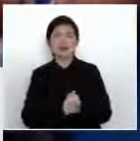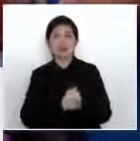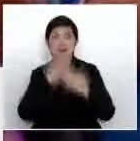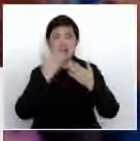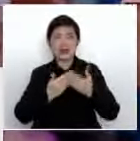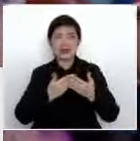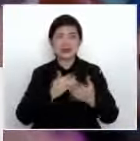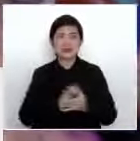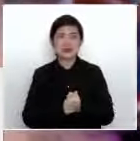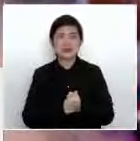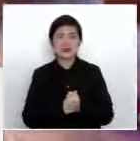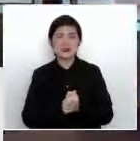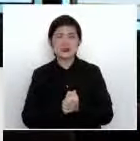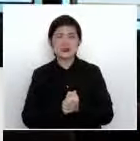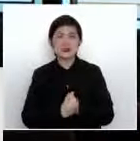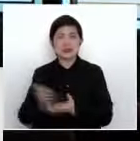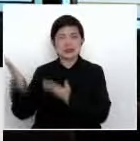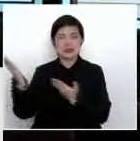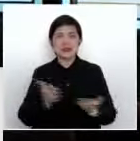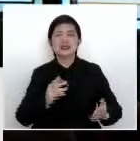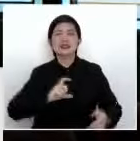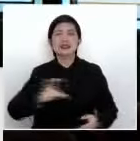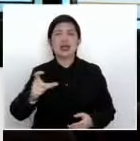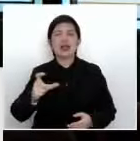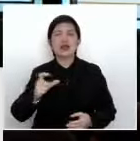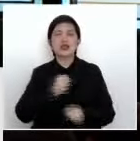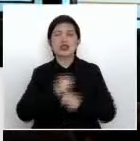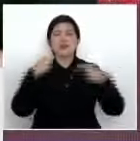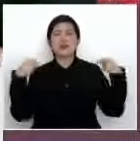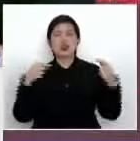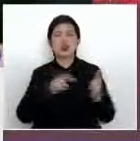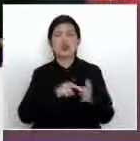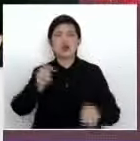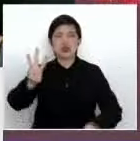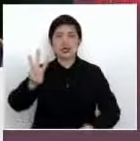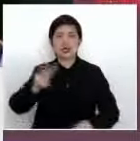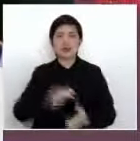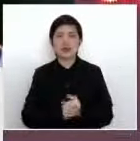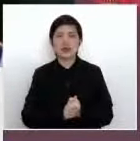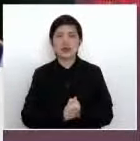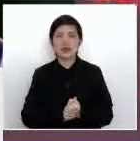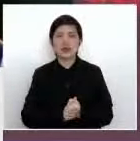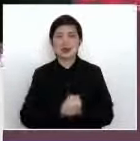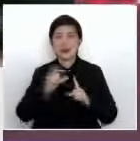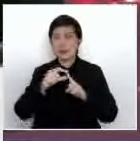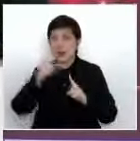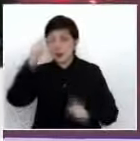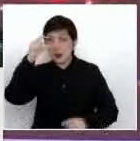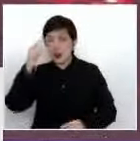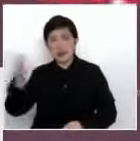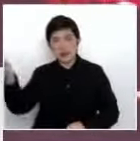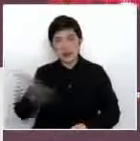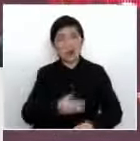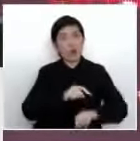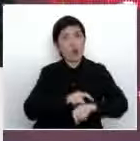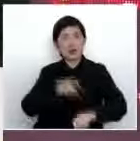kasih Selanjutnya kami persilakan calon gubernur nomor urut 3 Bapak Pramono Anung untuk menanggapi Bapak waktu anda